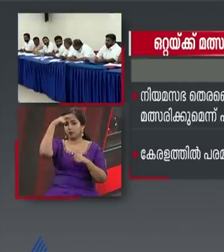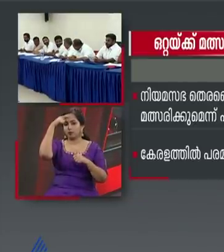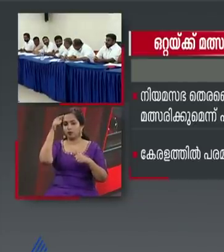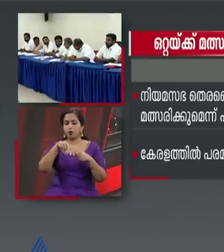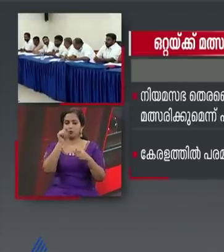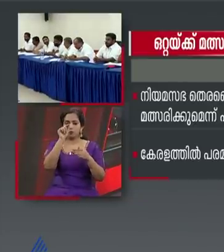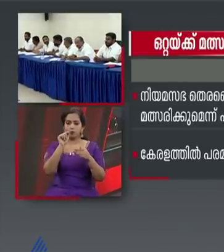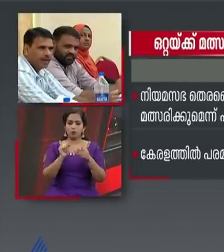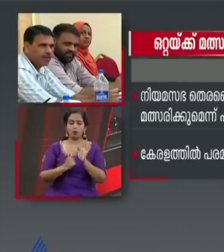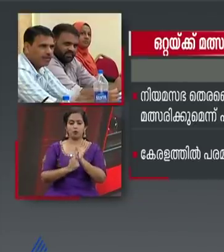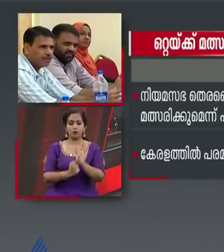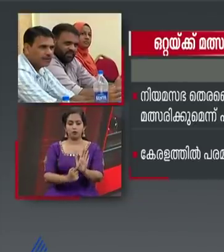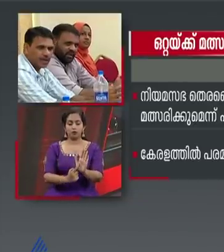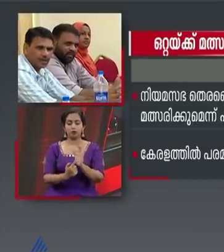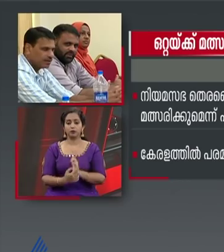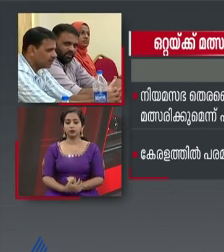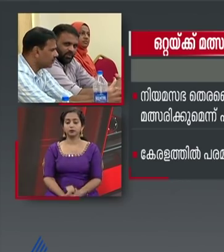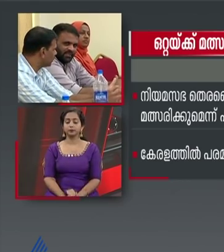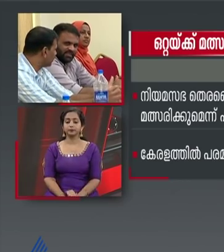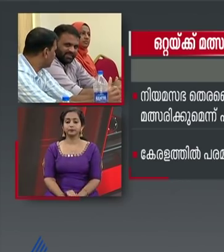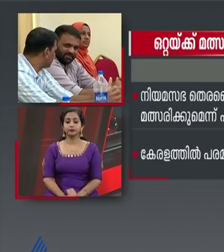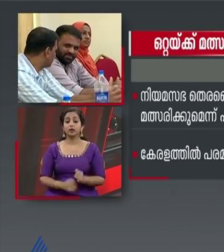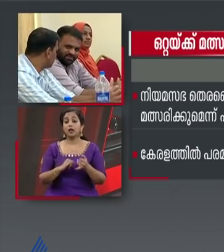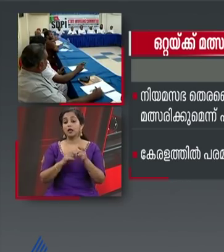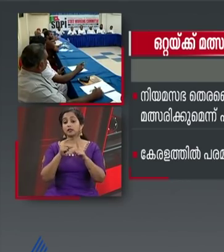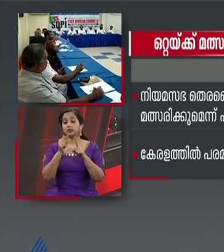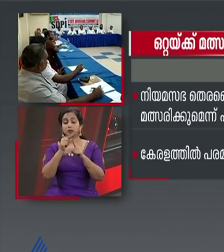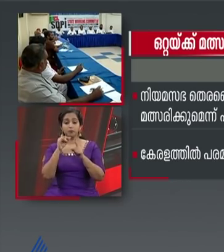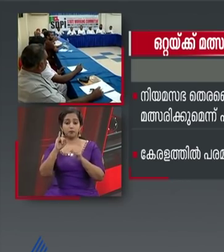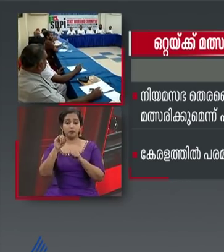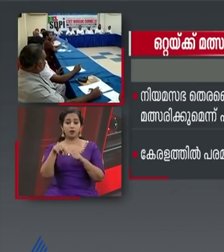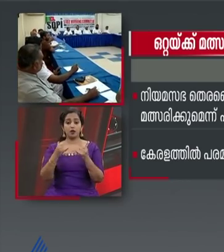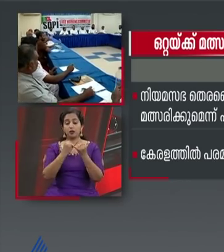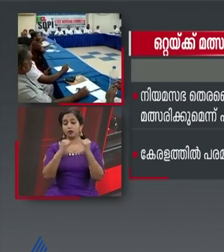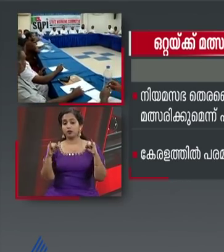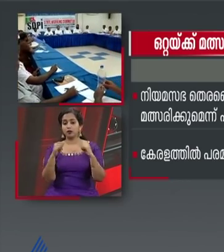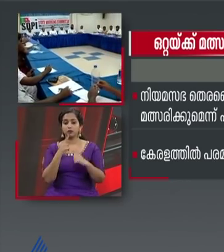രാഷ്ട്രീയത്തിനെതിരെ ജനകീയ ബദൽ എന്നതാകും SDPIയുടെ മുദ്രാവാക്യമെന്നും MK ഫൈസി പറഞ്ഞു.